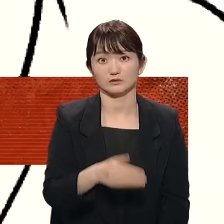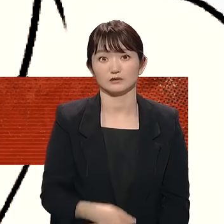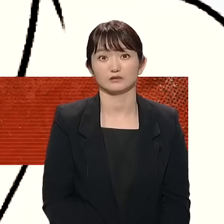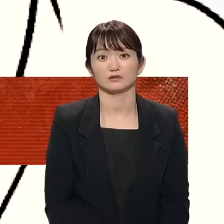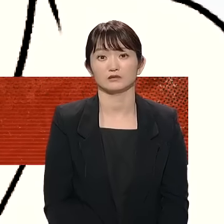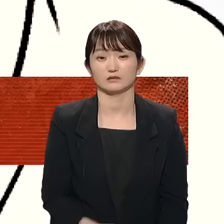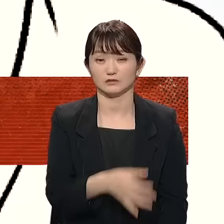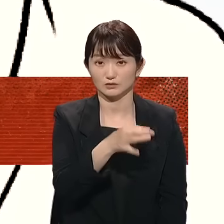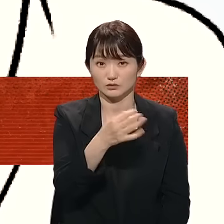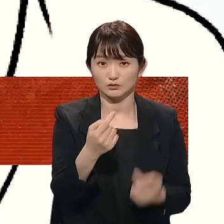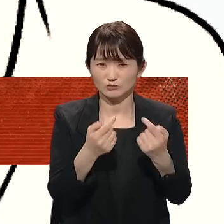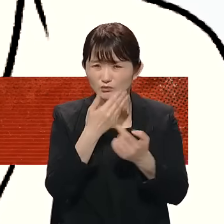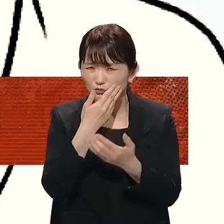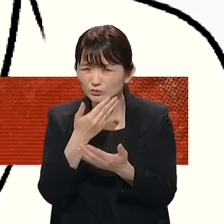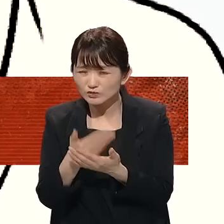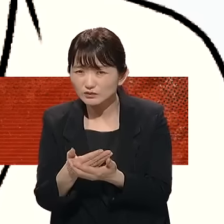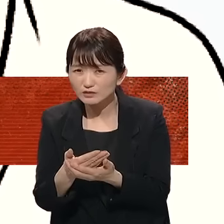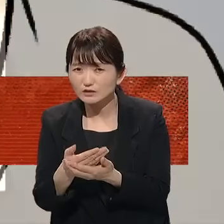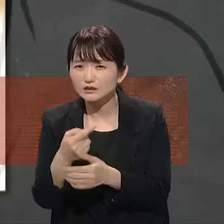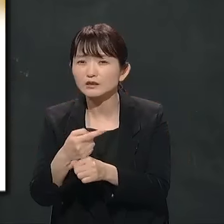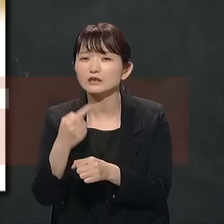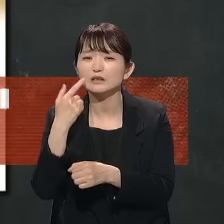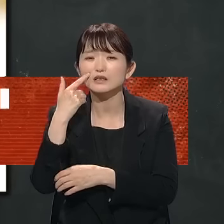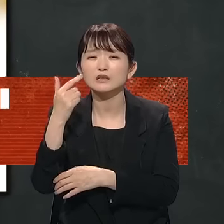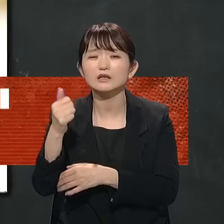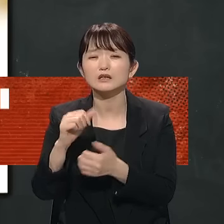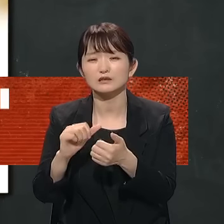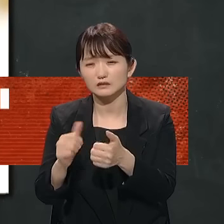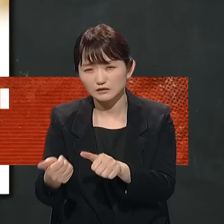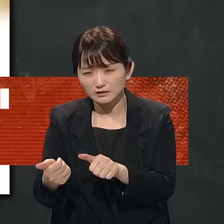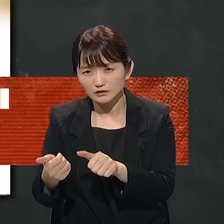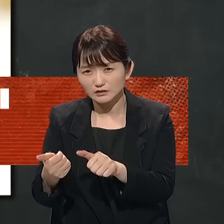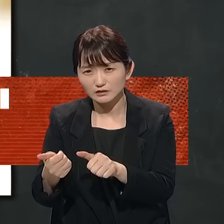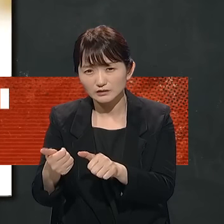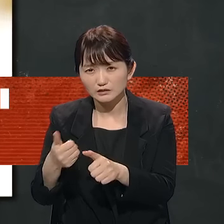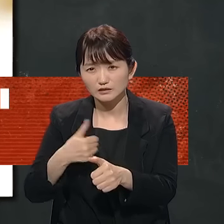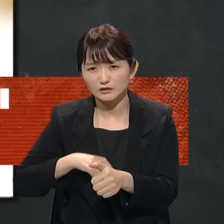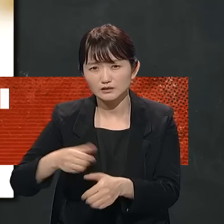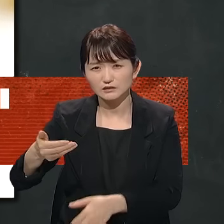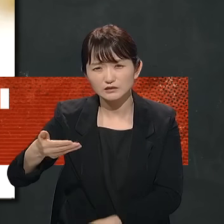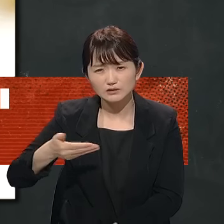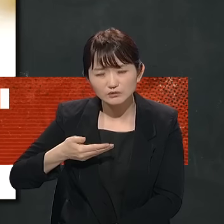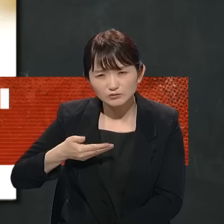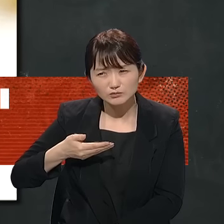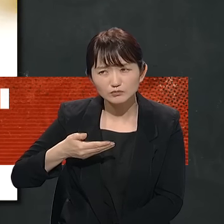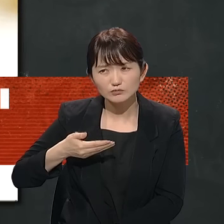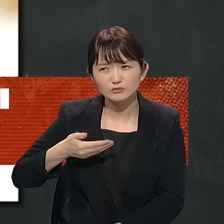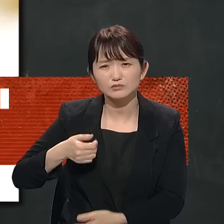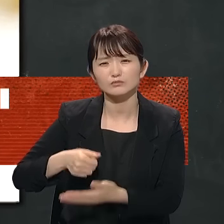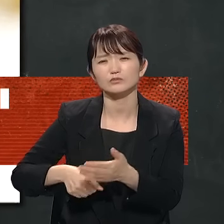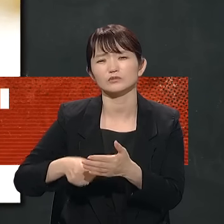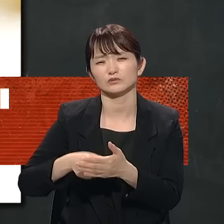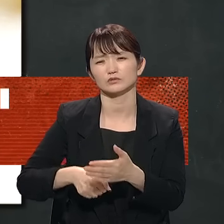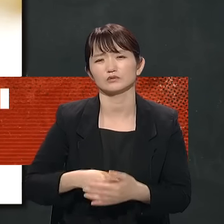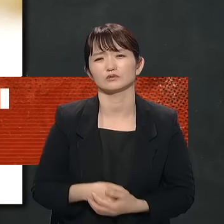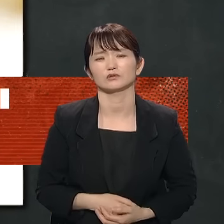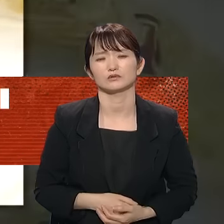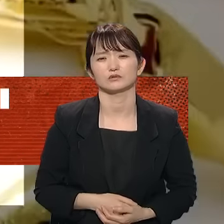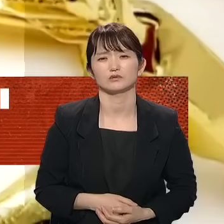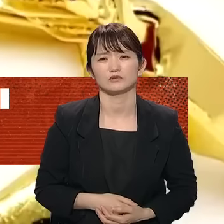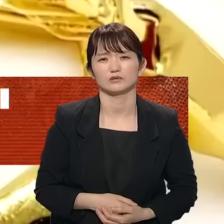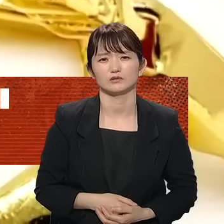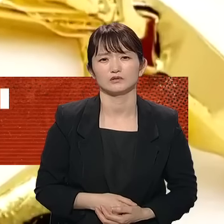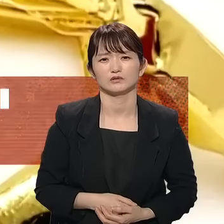500만 원? 네, 돈보다 더 중요한 건 1년 전 아버지가 돌아가시면서 제보자에게 준 아버지의 유품이었다는 겁니다.